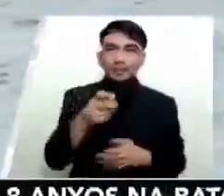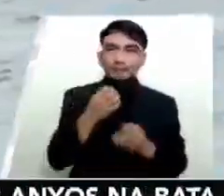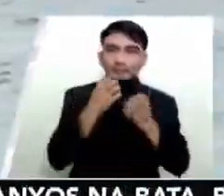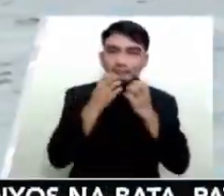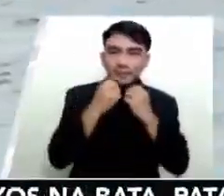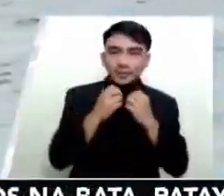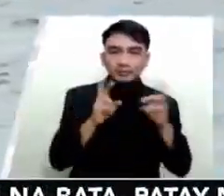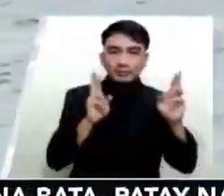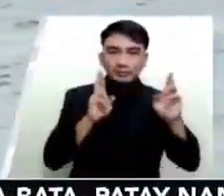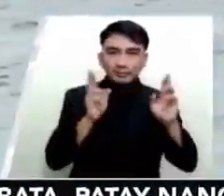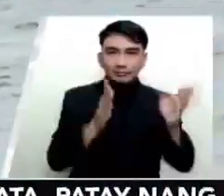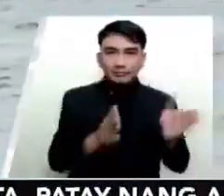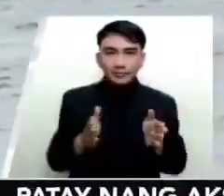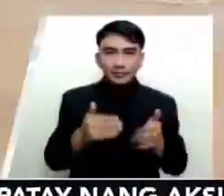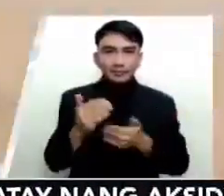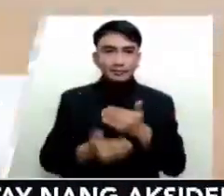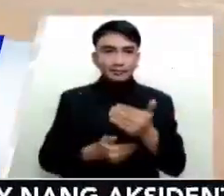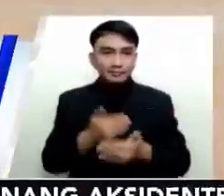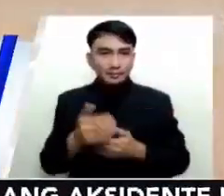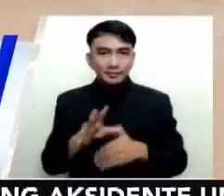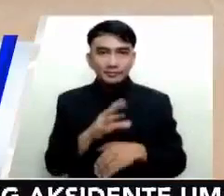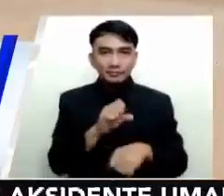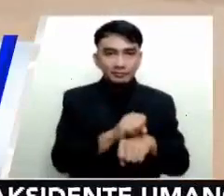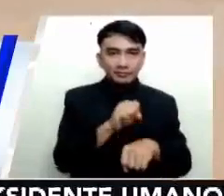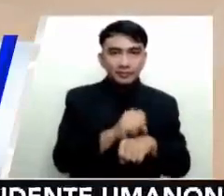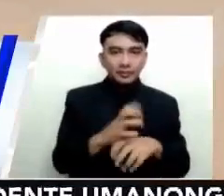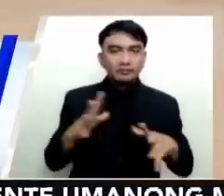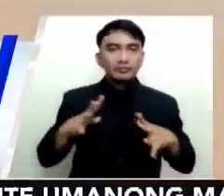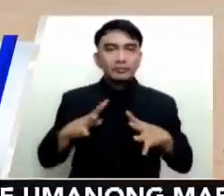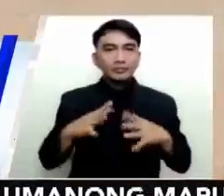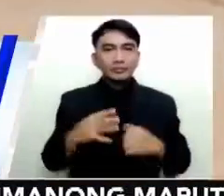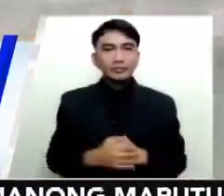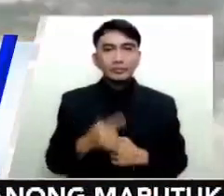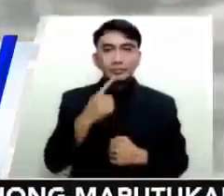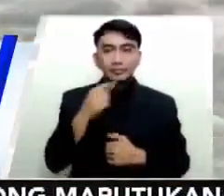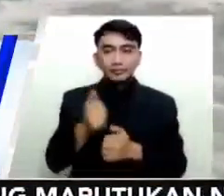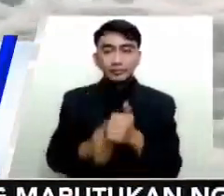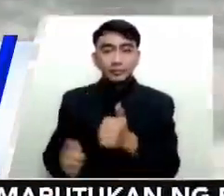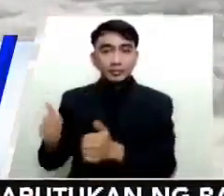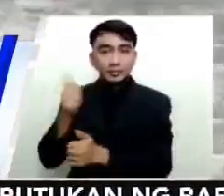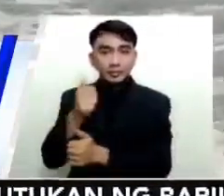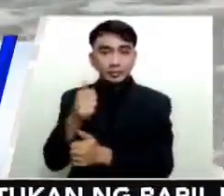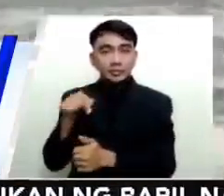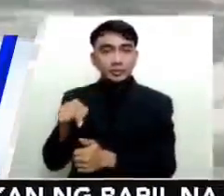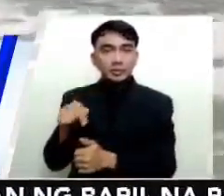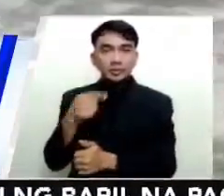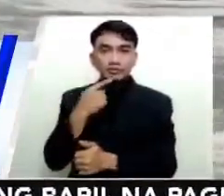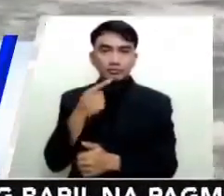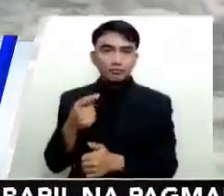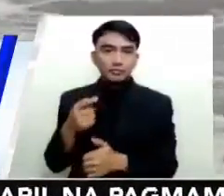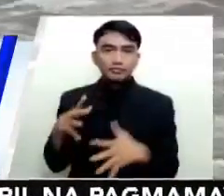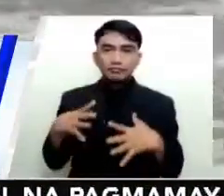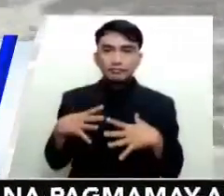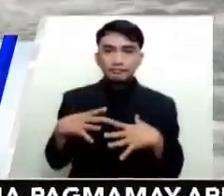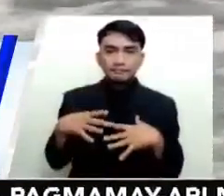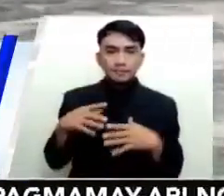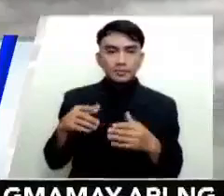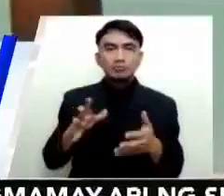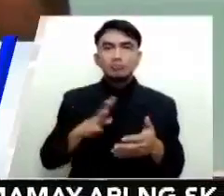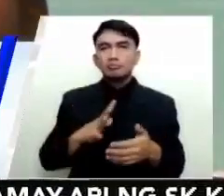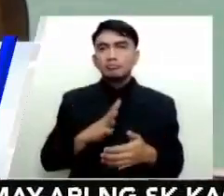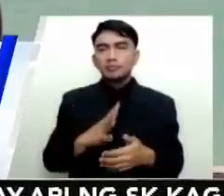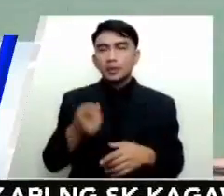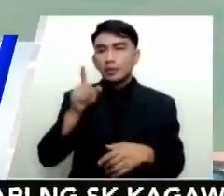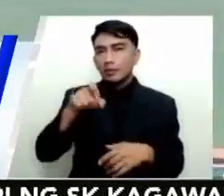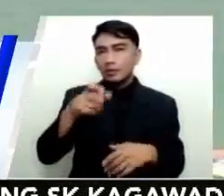transaksyon at bakasyon. Para naman sa Employers Confederation of the Philippines, ayos lang ang mga long weekend, basta nakakalendaryo at